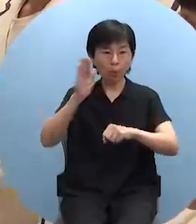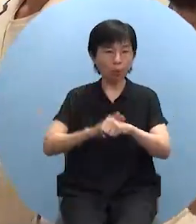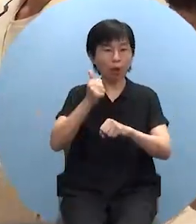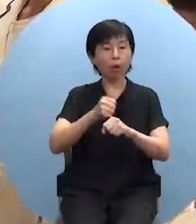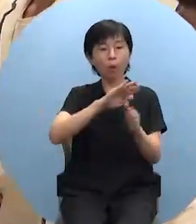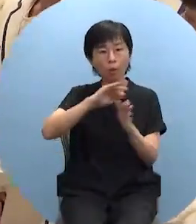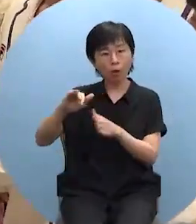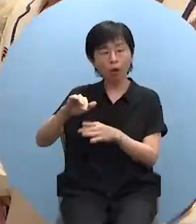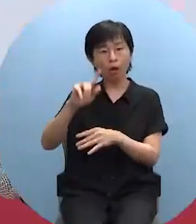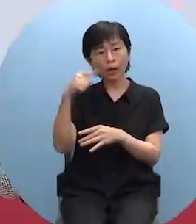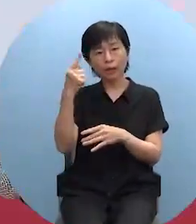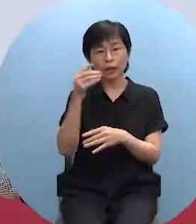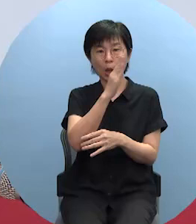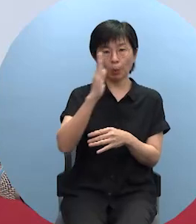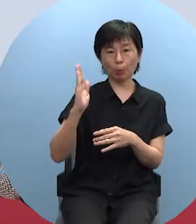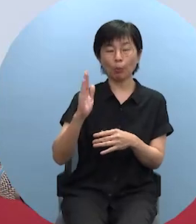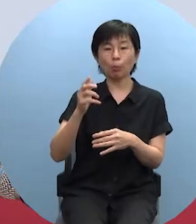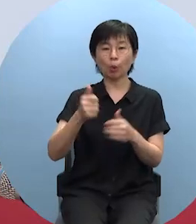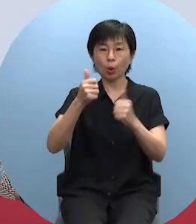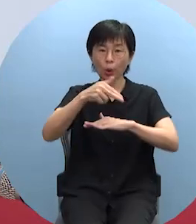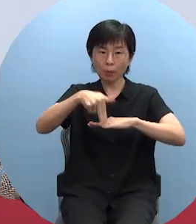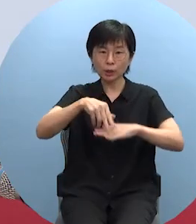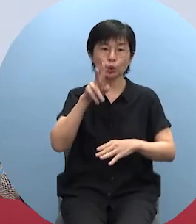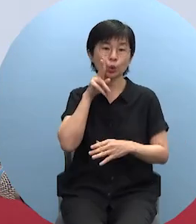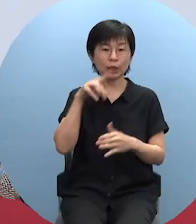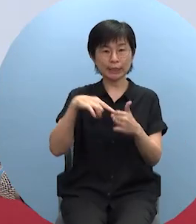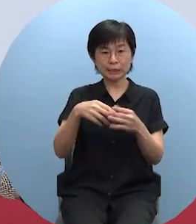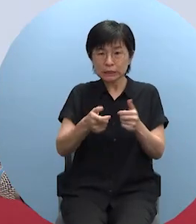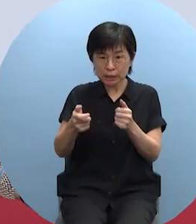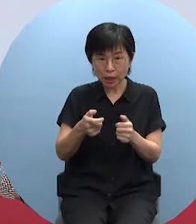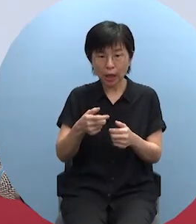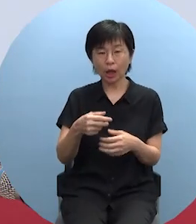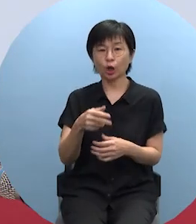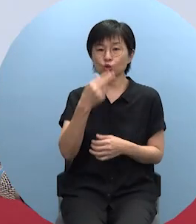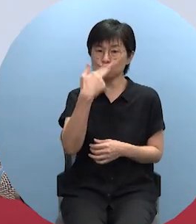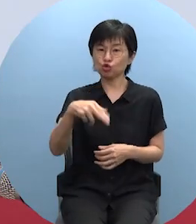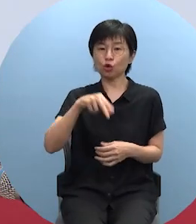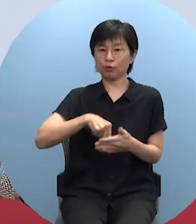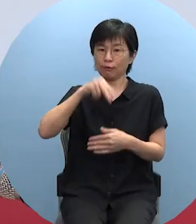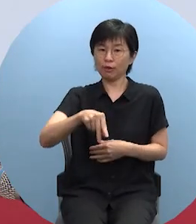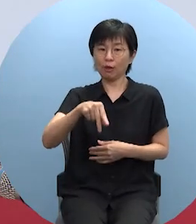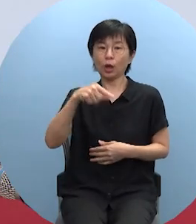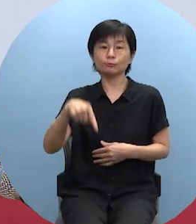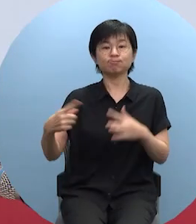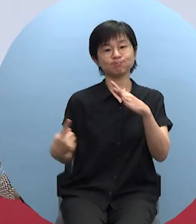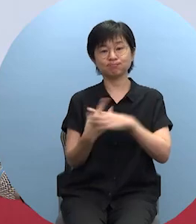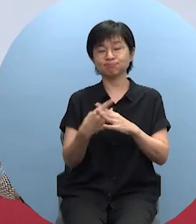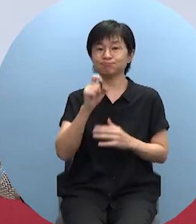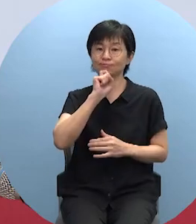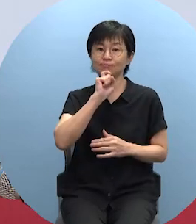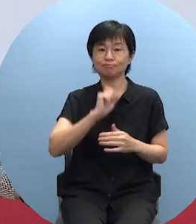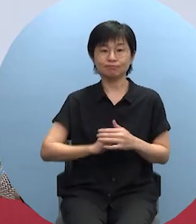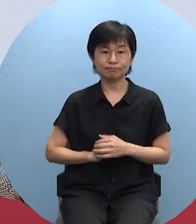他不同的項目，例如電競和中國象棋項目，亦都取得重大的突